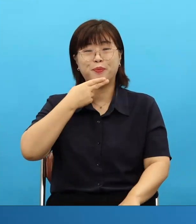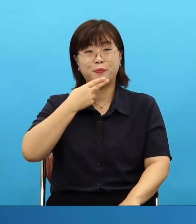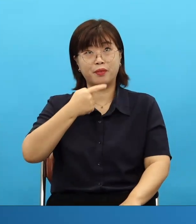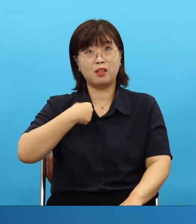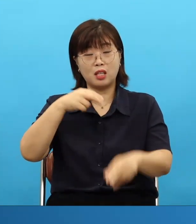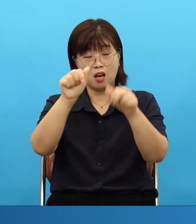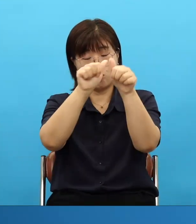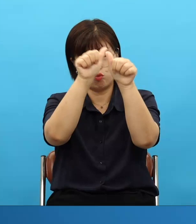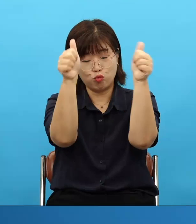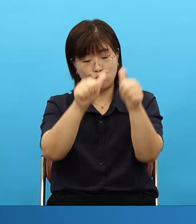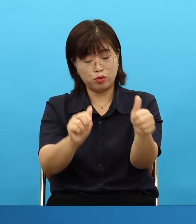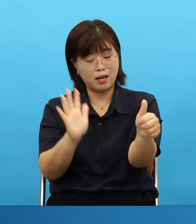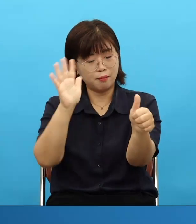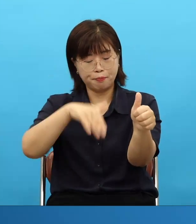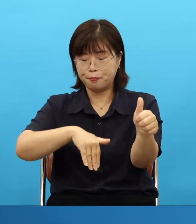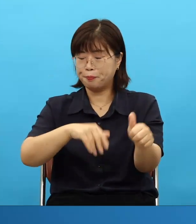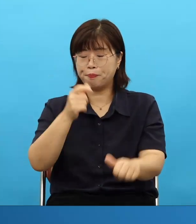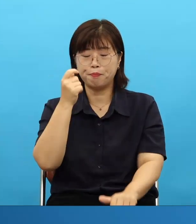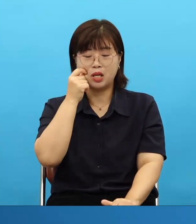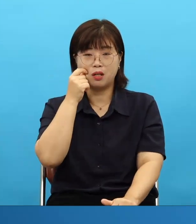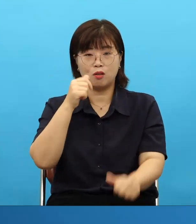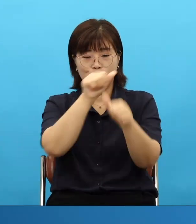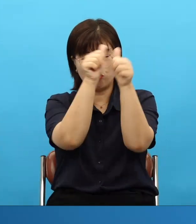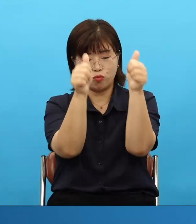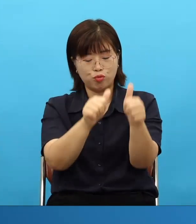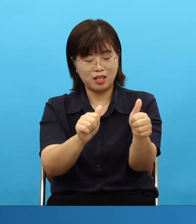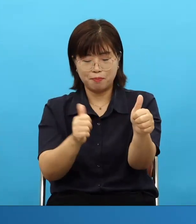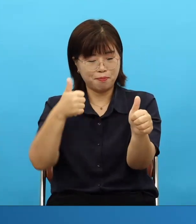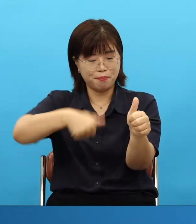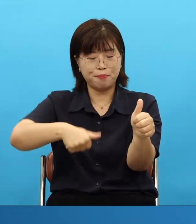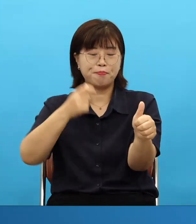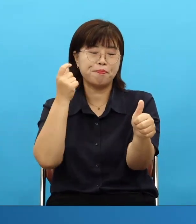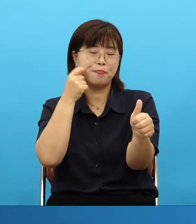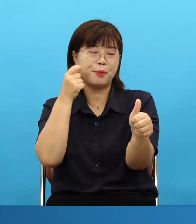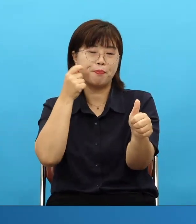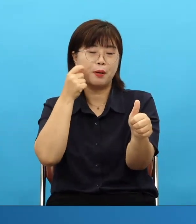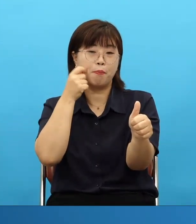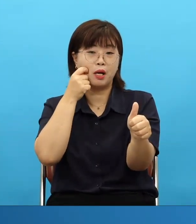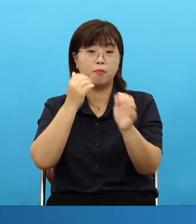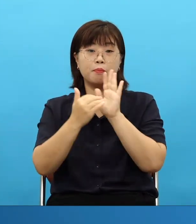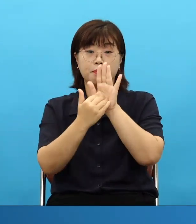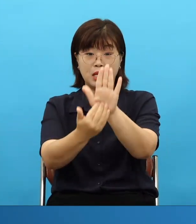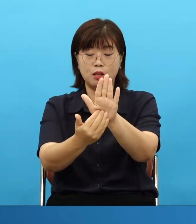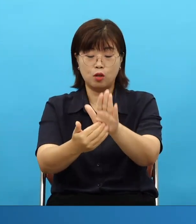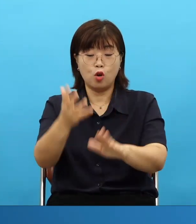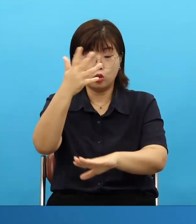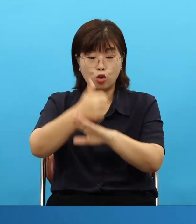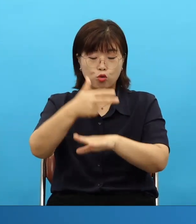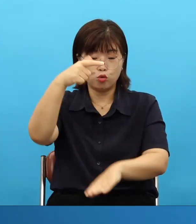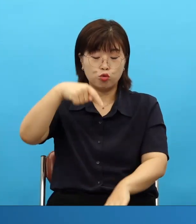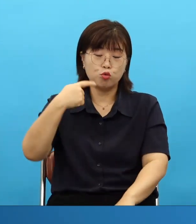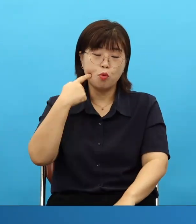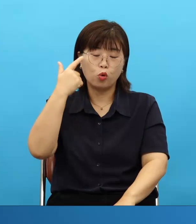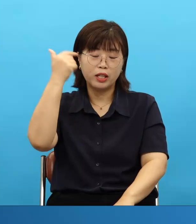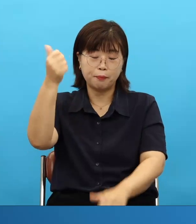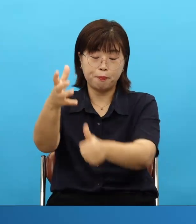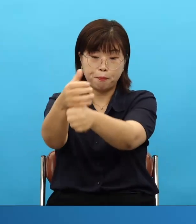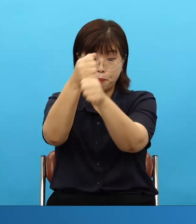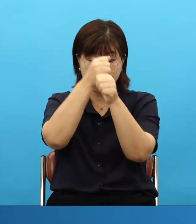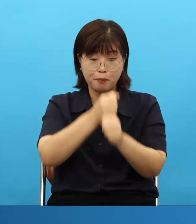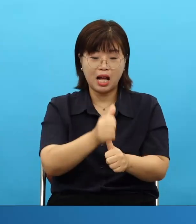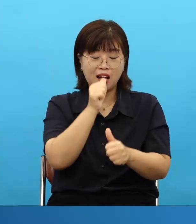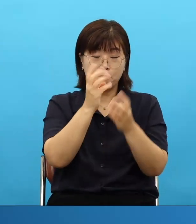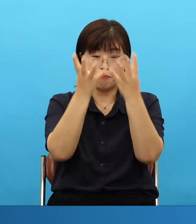idols? 그런 겁니다. 일본 사람 잡아갔지 그러니까 잡아 감옥에 가두고요. And that's why the Japanese authorities came and